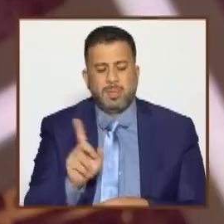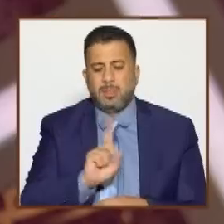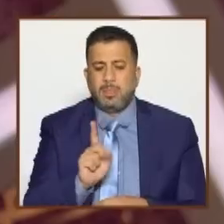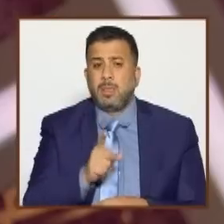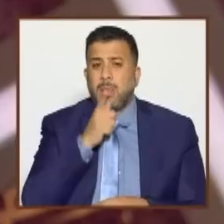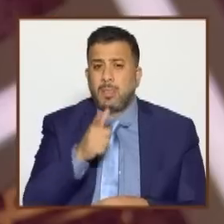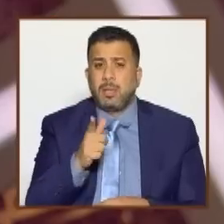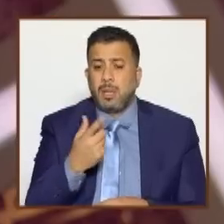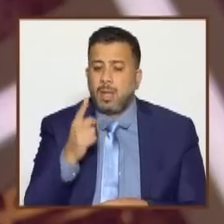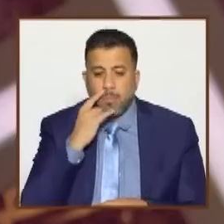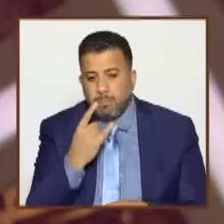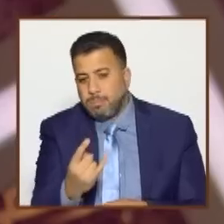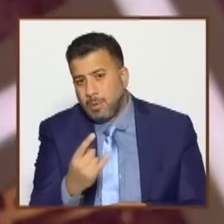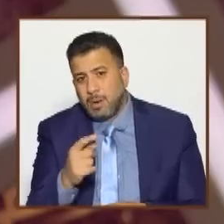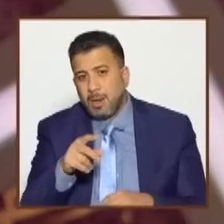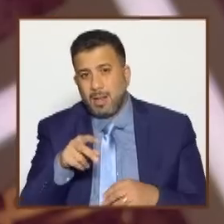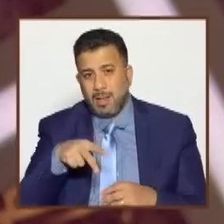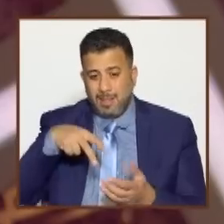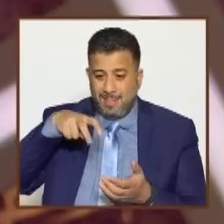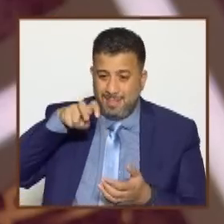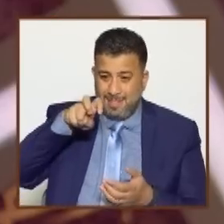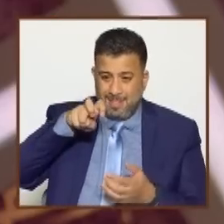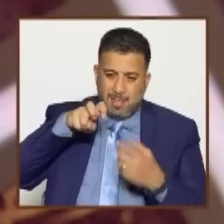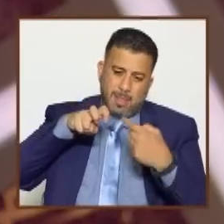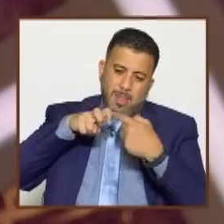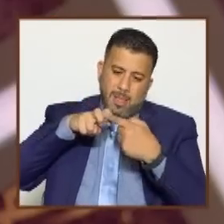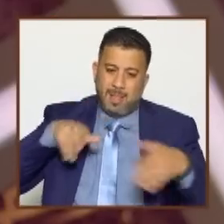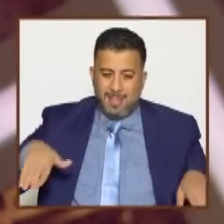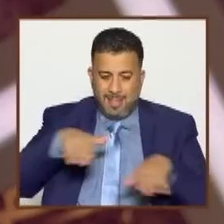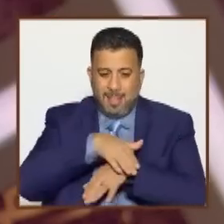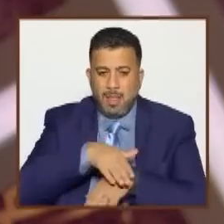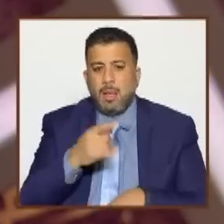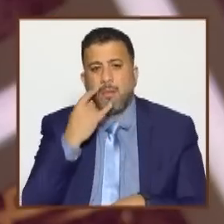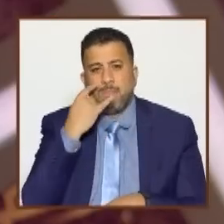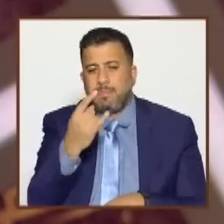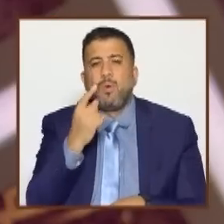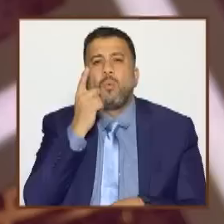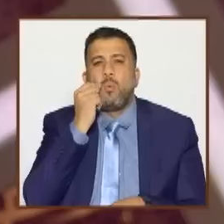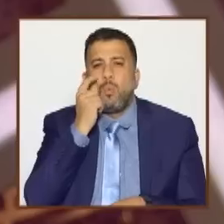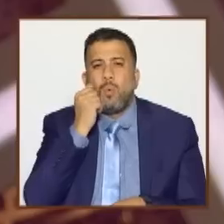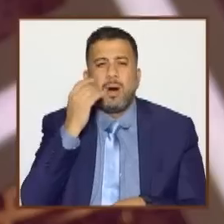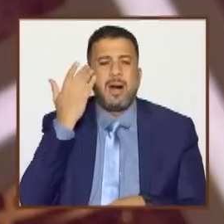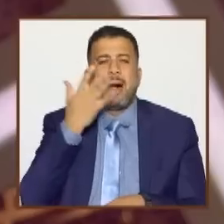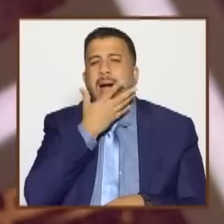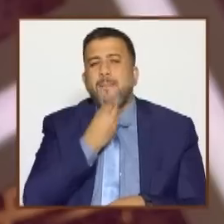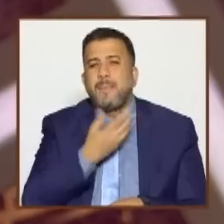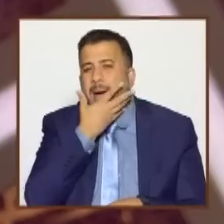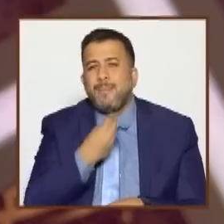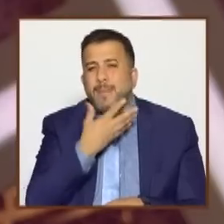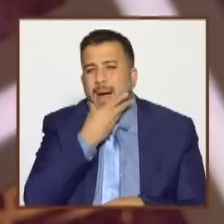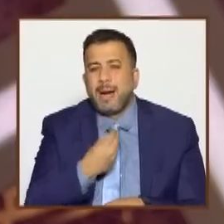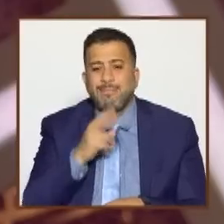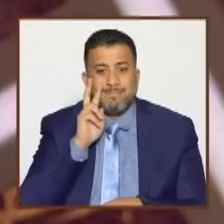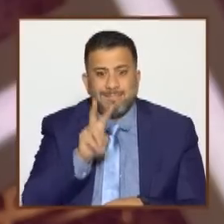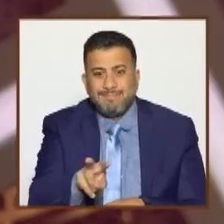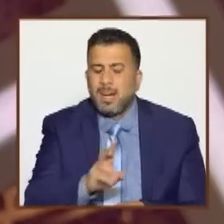يظهر العورة، قالوا لأن الناس قديما كانوا يلبسون الأزر، فإذا احتبى ظهرت عورته، فكره